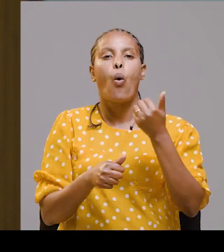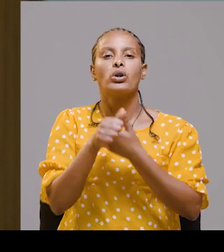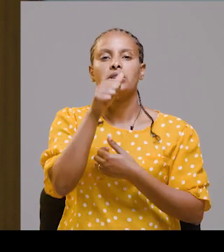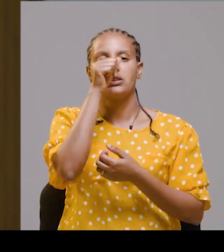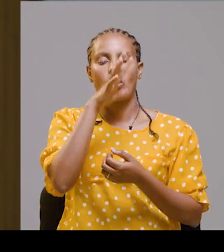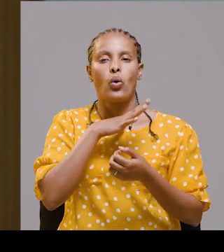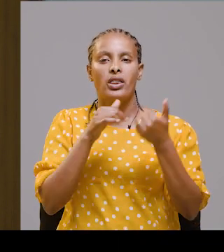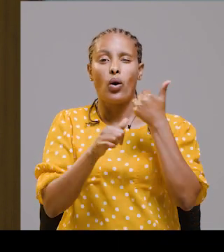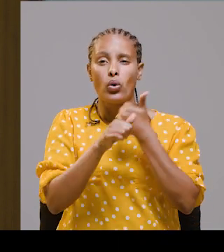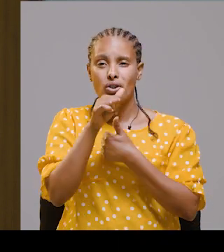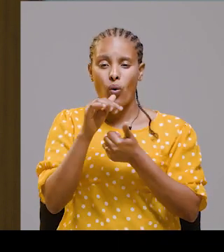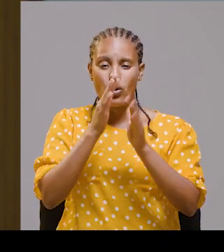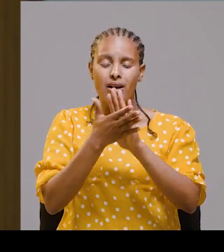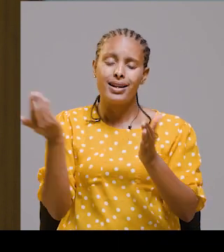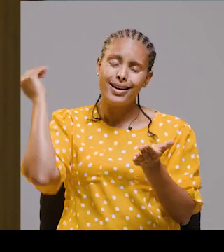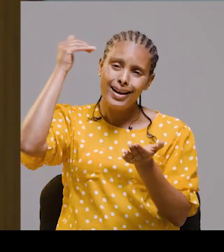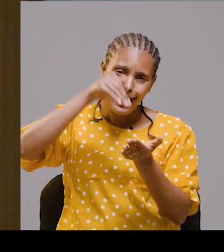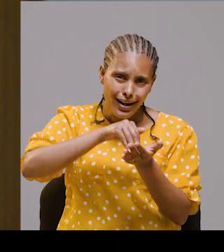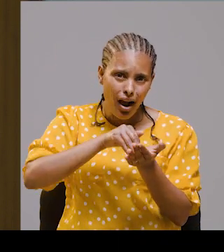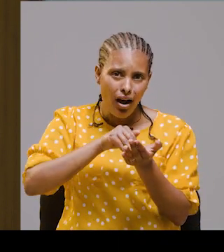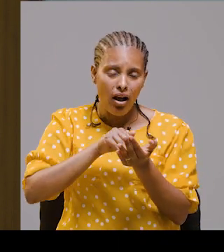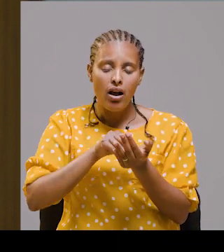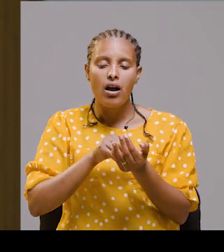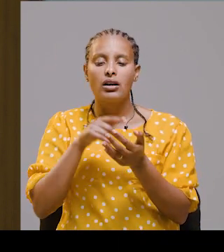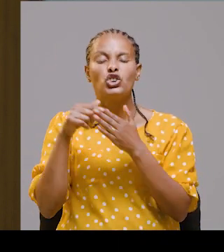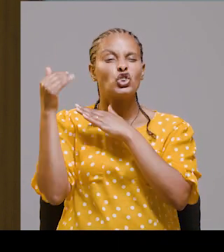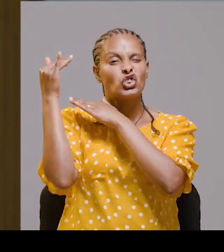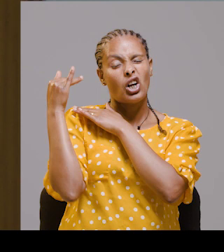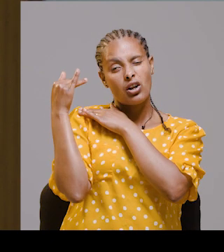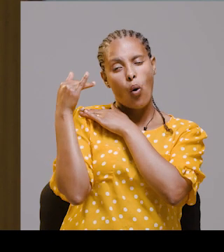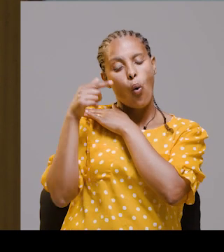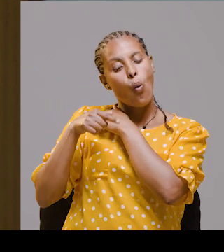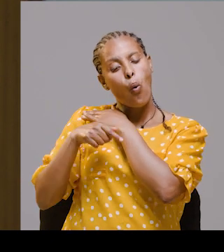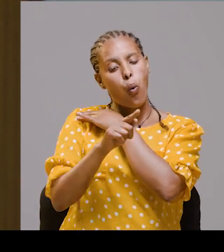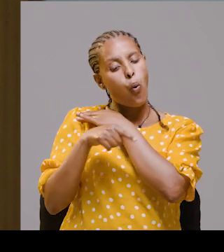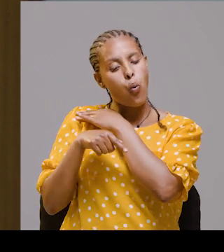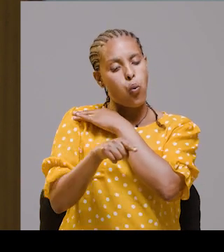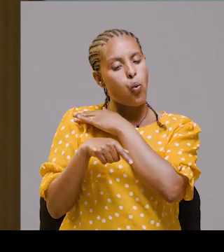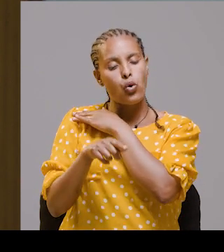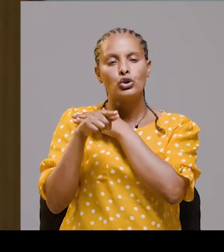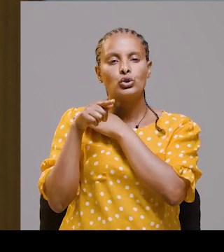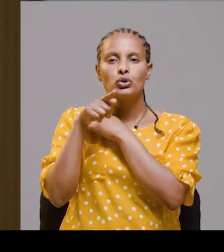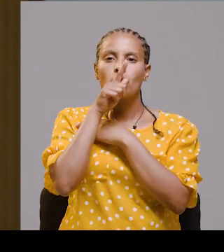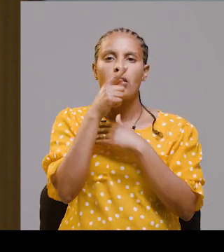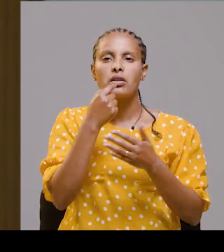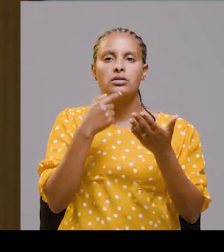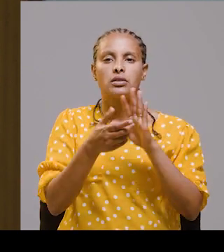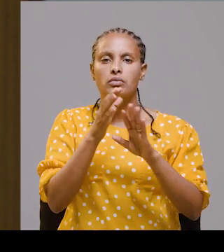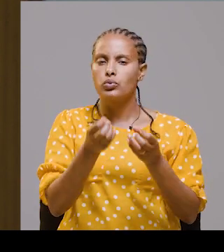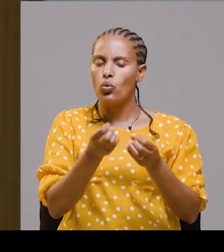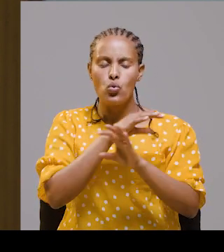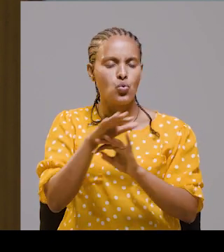ነው። ተጠቂ ሆነን ሄደን ከእንደገና ደግሞ አክቹዋሊ ጫናው እና ወቀሰው ወደ እኛ ይመጣል። አንዳንድ ጊዜ እስከምን ይደርሳል? ይሄ